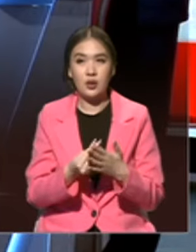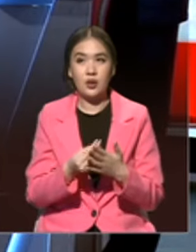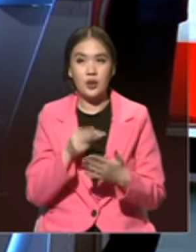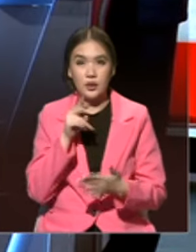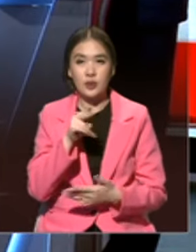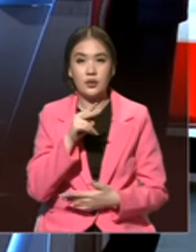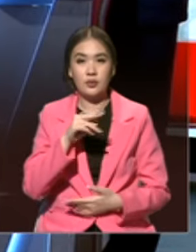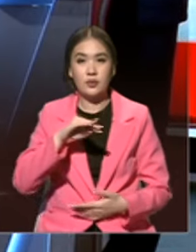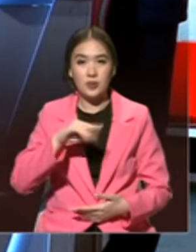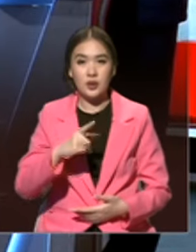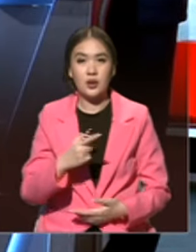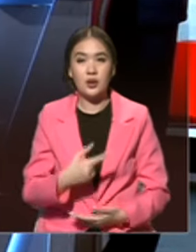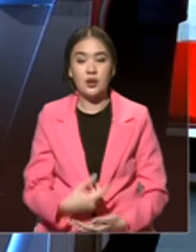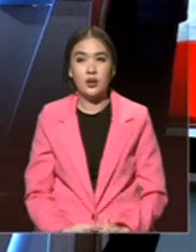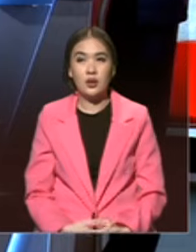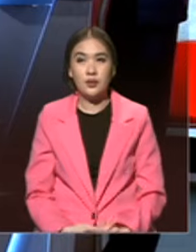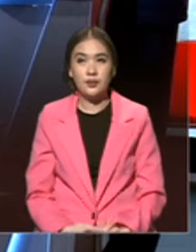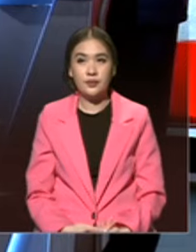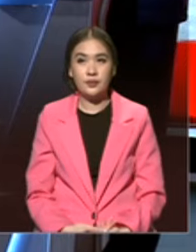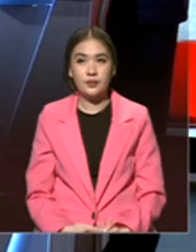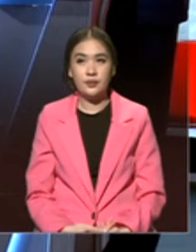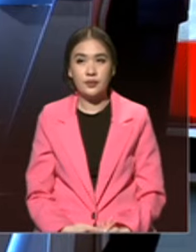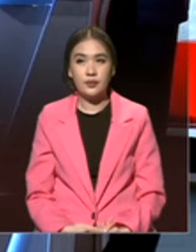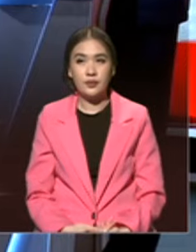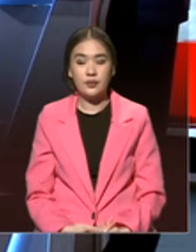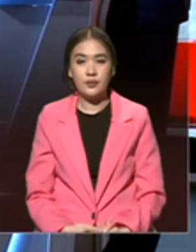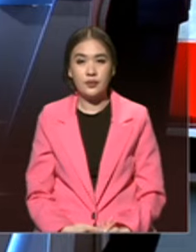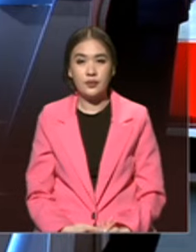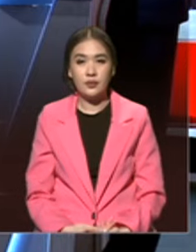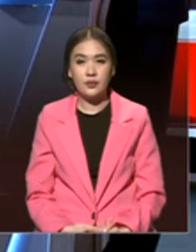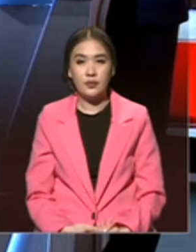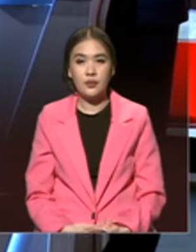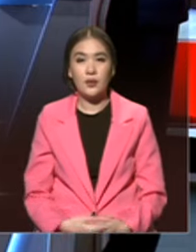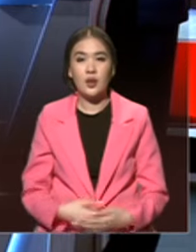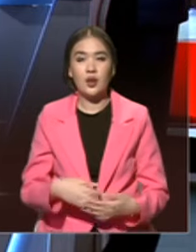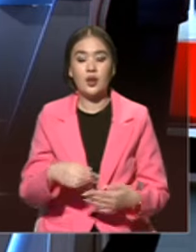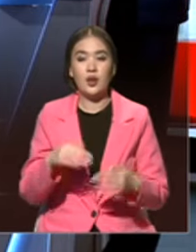2000 теңге ма? Ірі қараға ұсақ малға қанша?